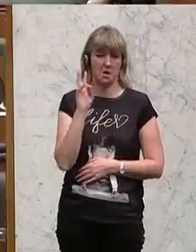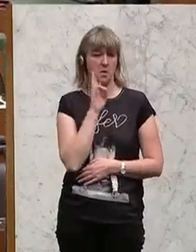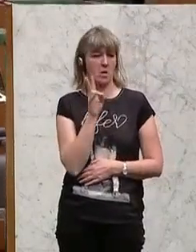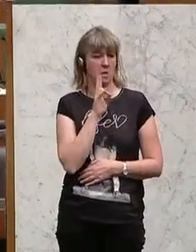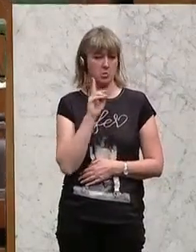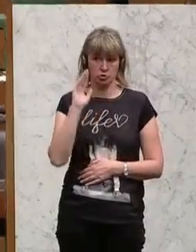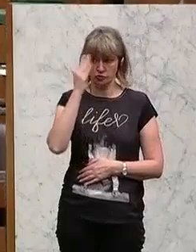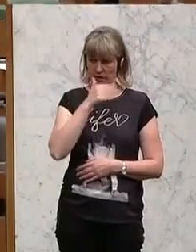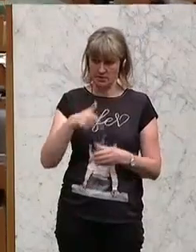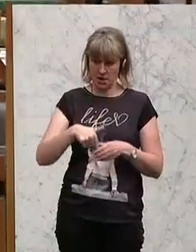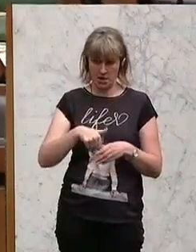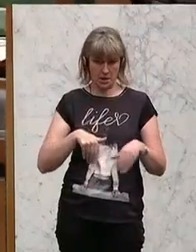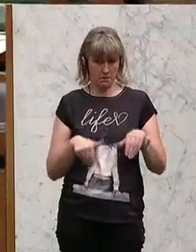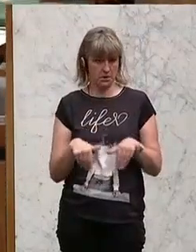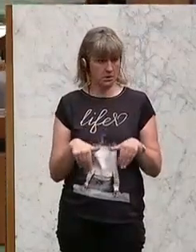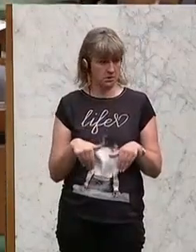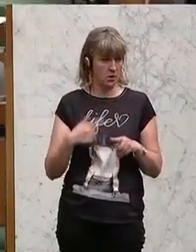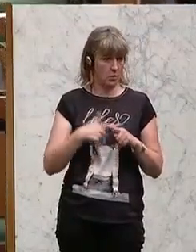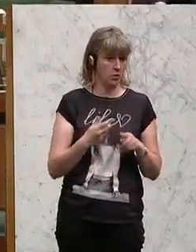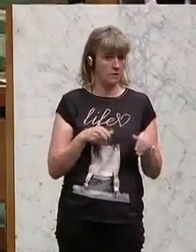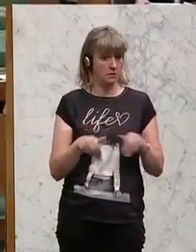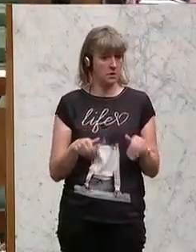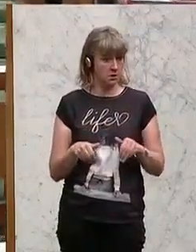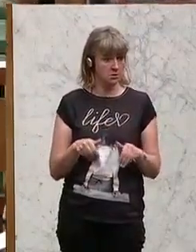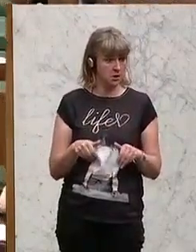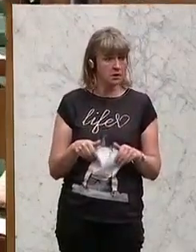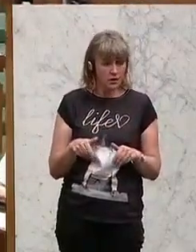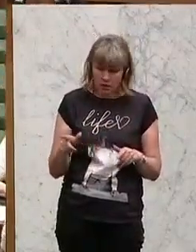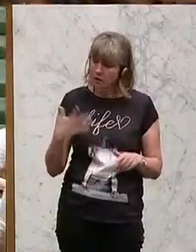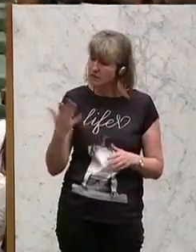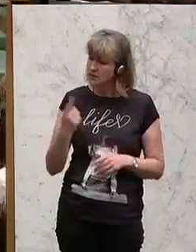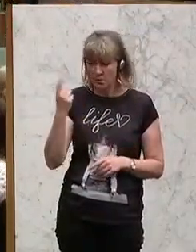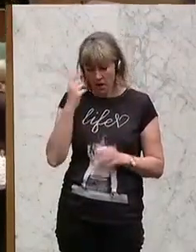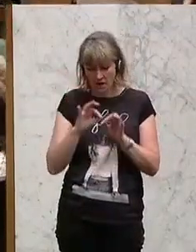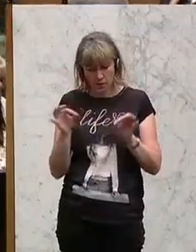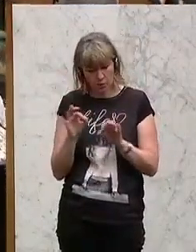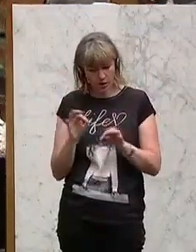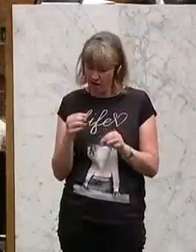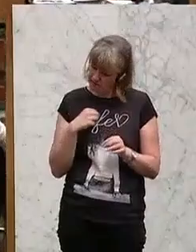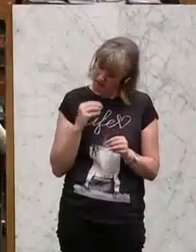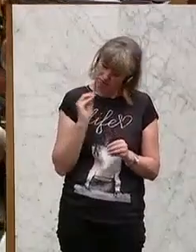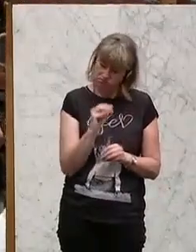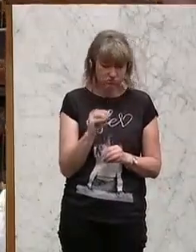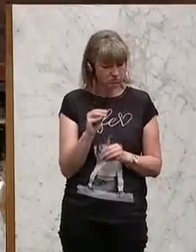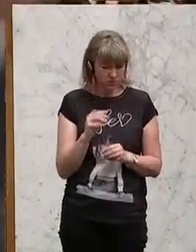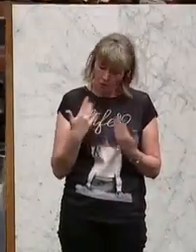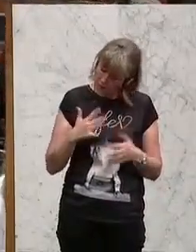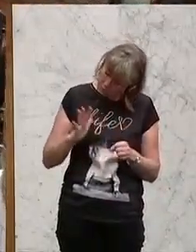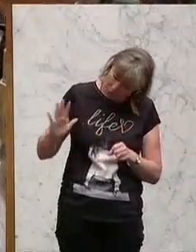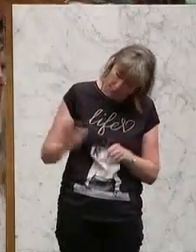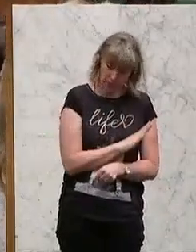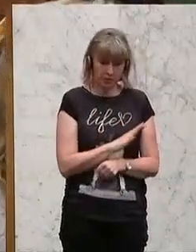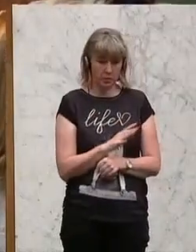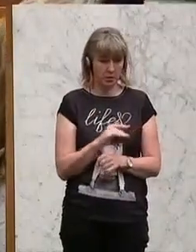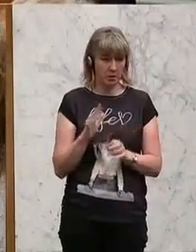sehr merkwürdig, dass das schwarze Innenministerium und das Finanzministerium vernichtende Stellungnahmen abgegeben haben und von vernichtender Kritik jetzt